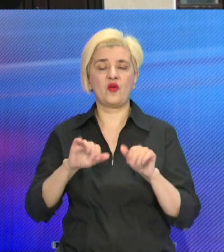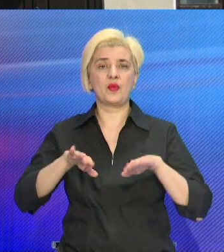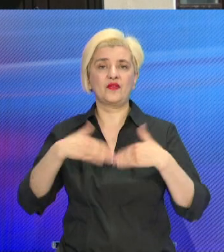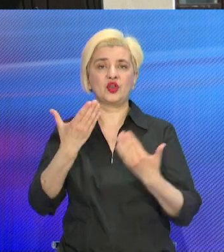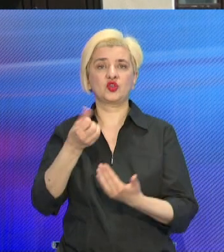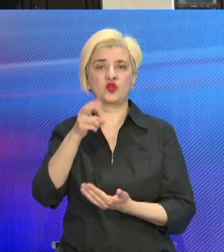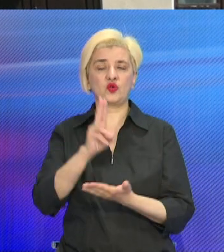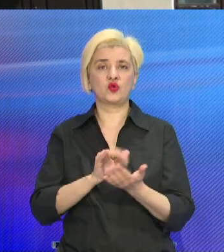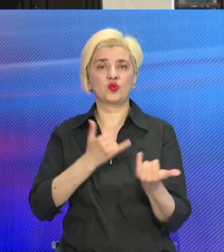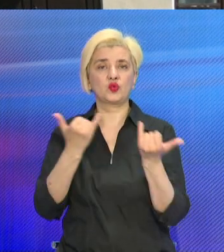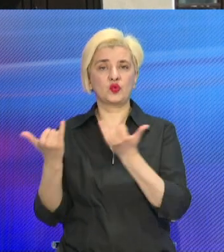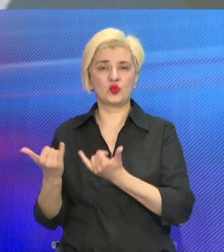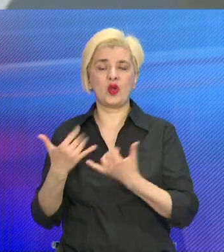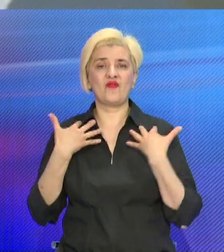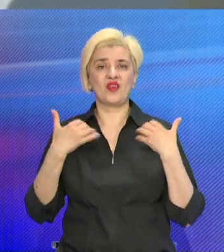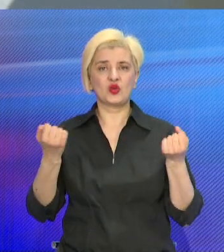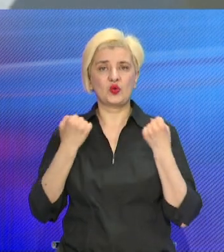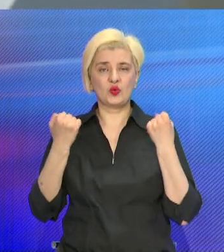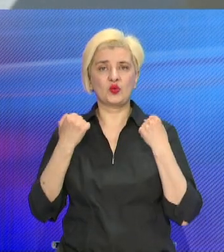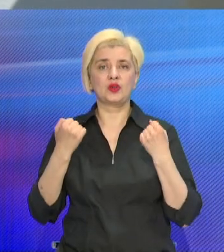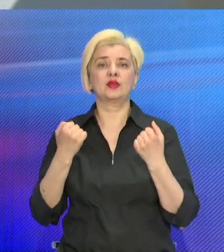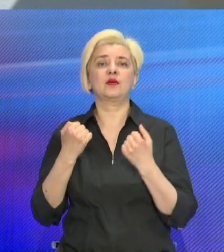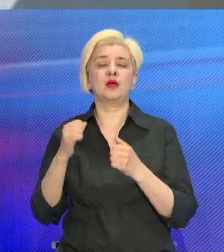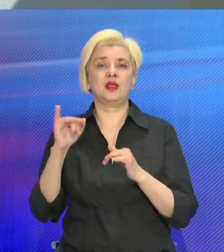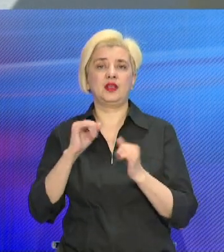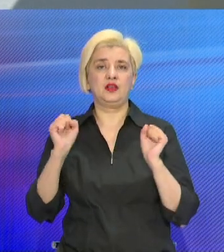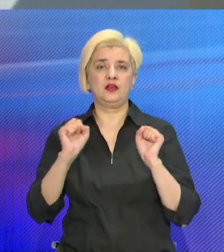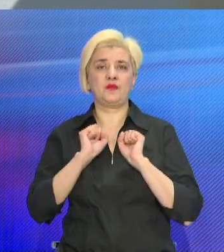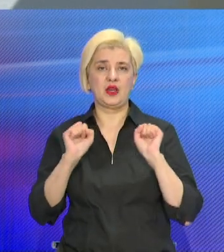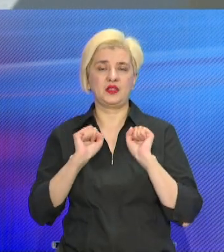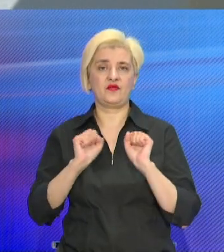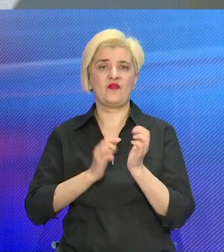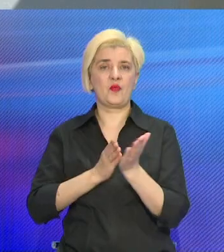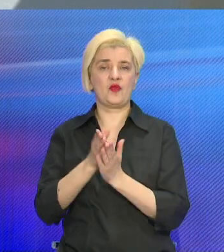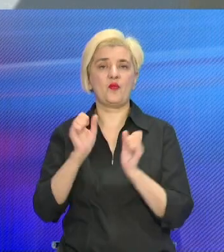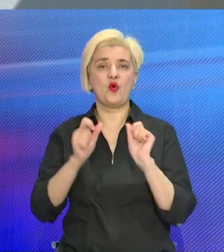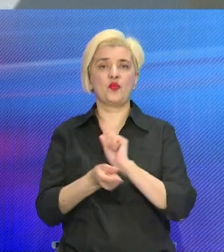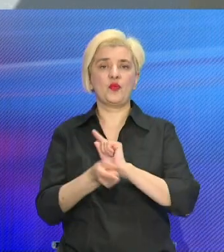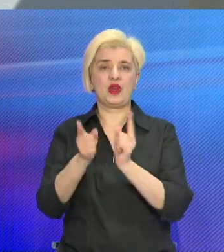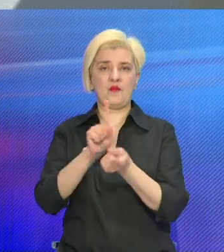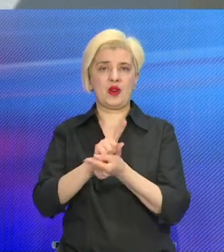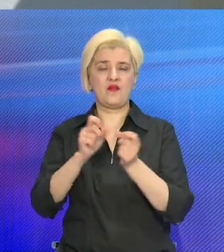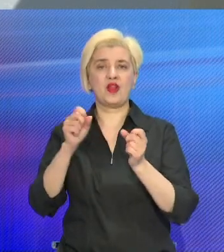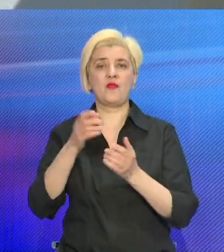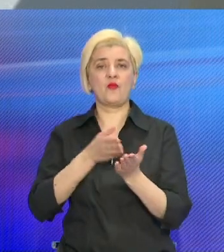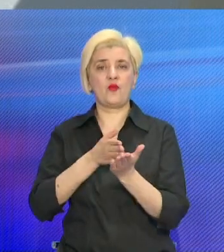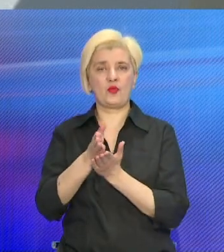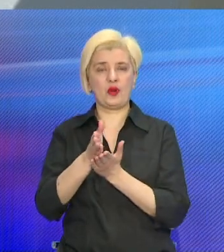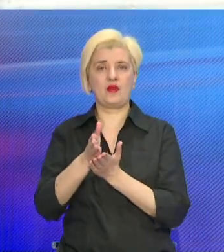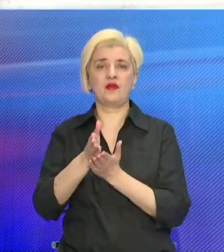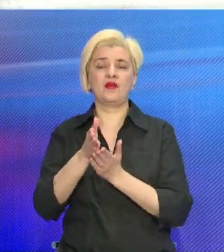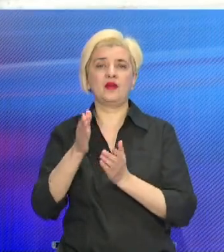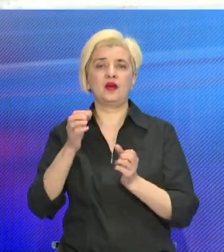паслуг, фізкультурна-аздараўленчым і спартыўным профілі. А таксама могуць быць перапрафіляваны пад патрэбы сферы адукацыі і